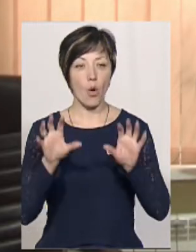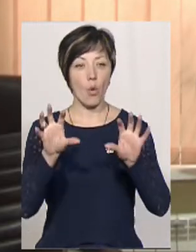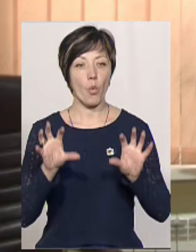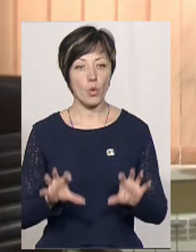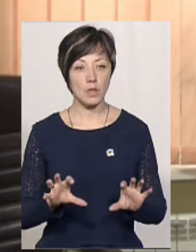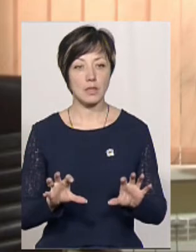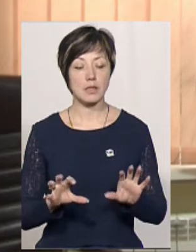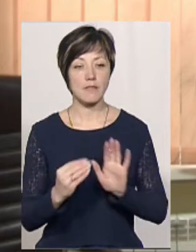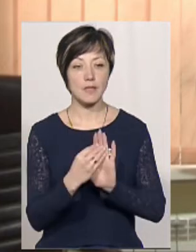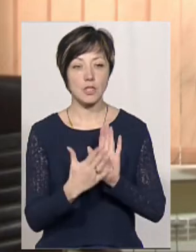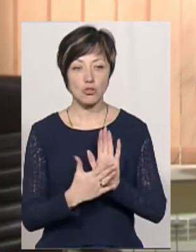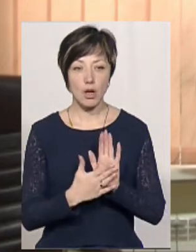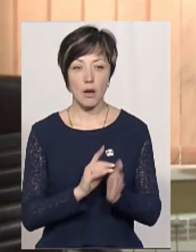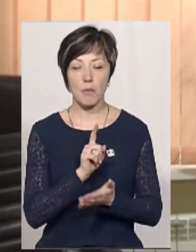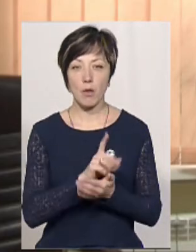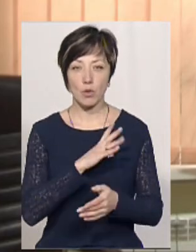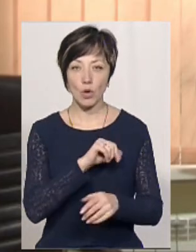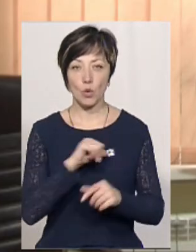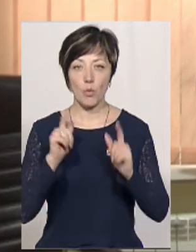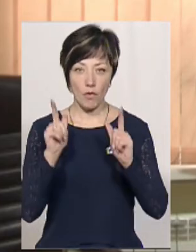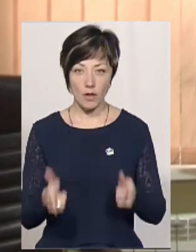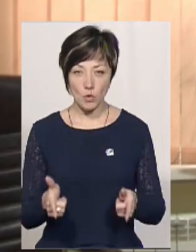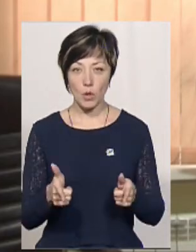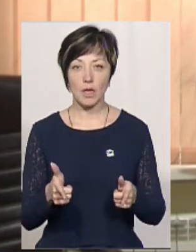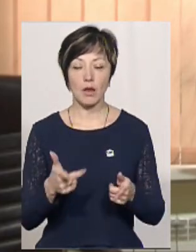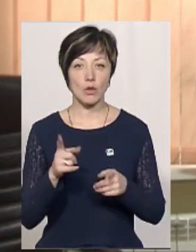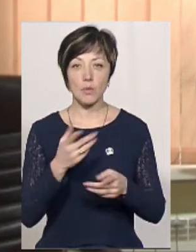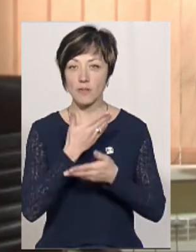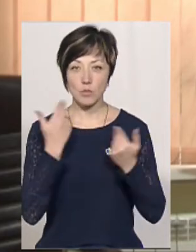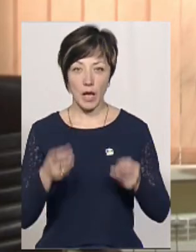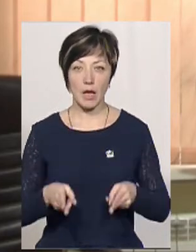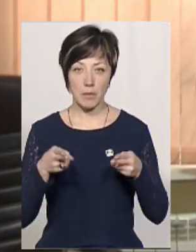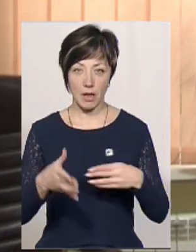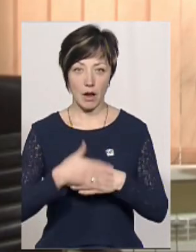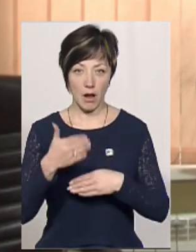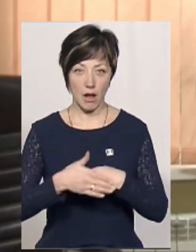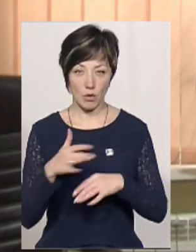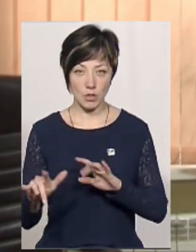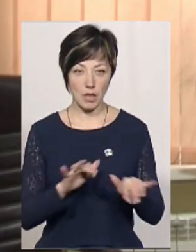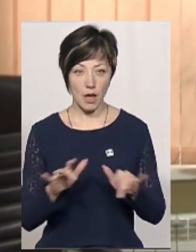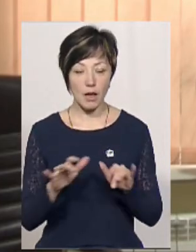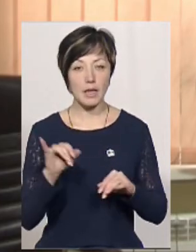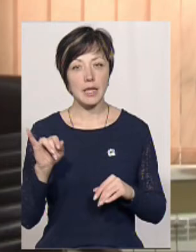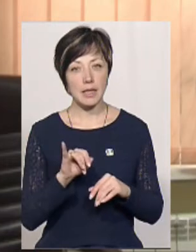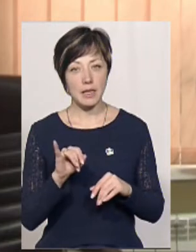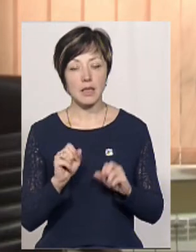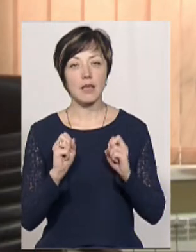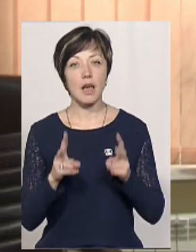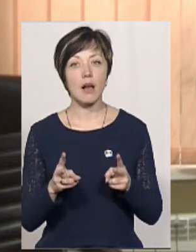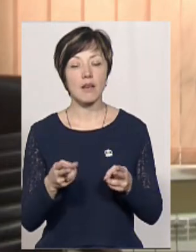визначає, що має бути добровільна згода для відсутності кримінального караного діяння. І як